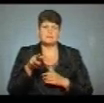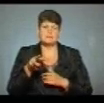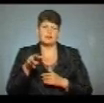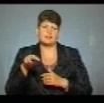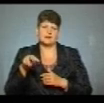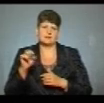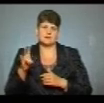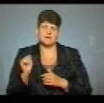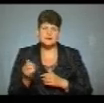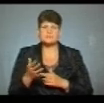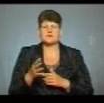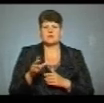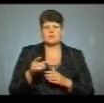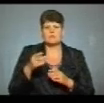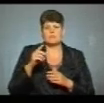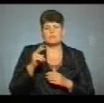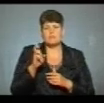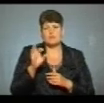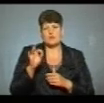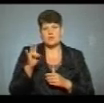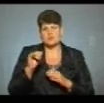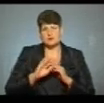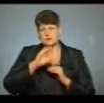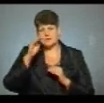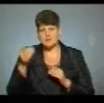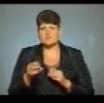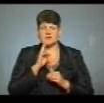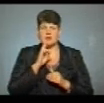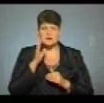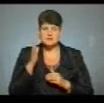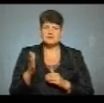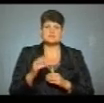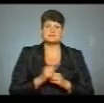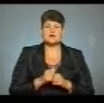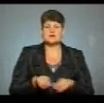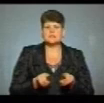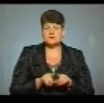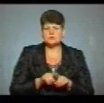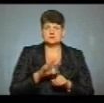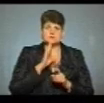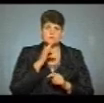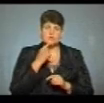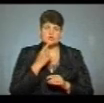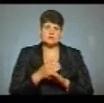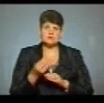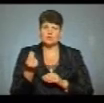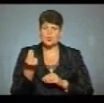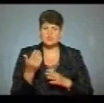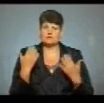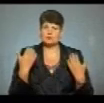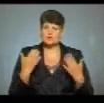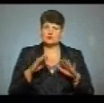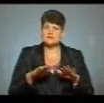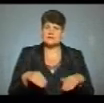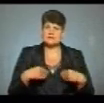у Кременці та у Краївках Української повстанської армії. За словами волонтерки Христини Фетіці, частину коштів на відпочинок